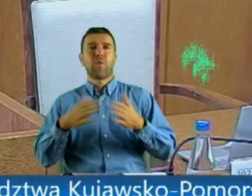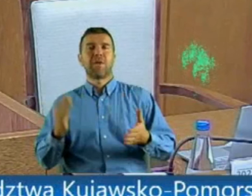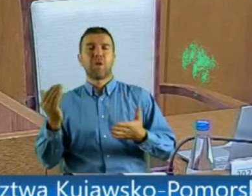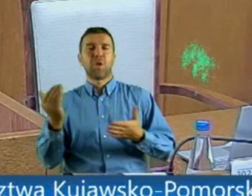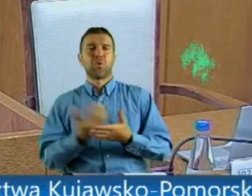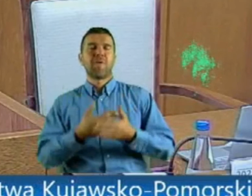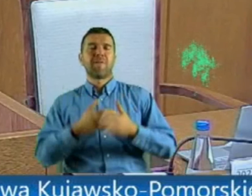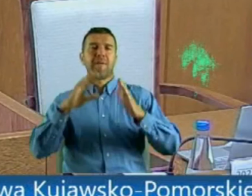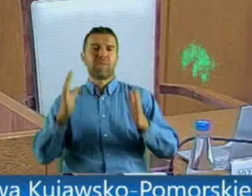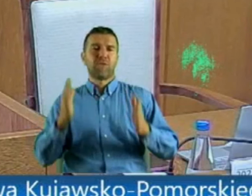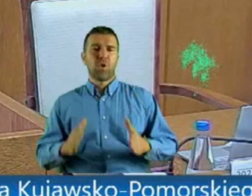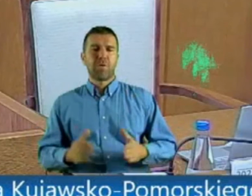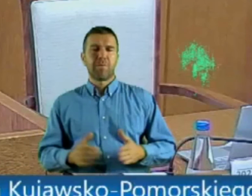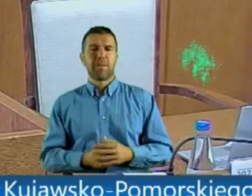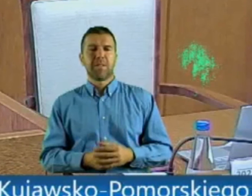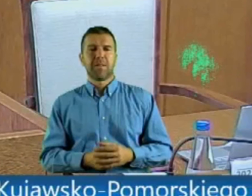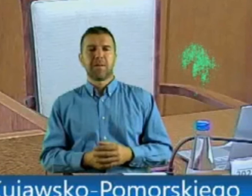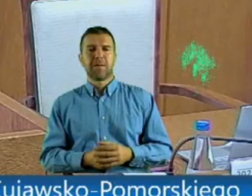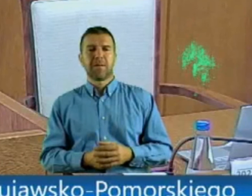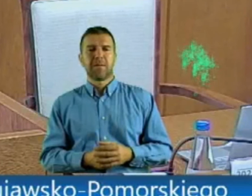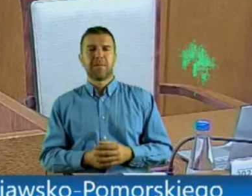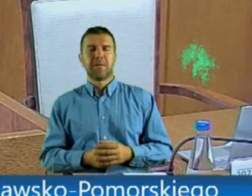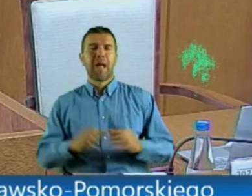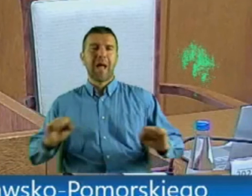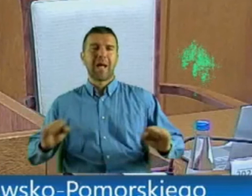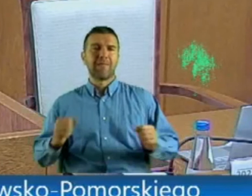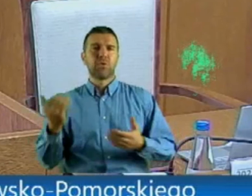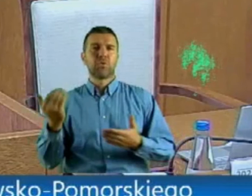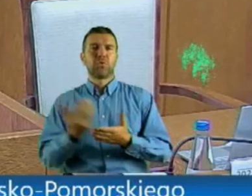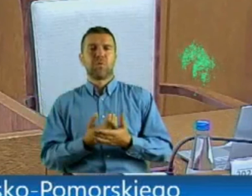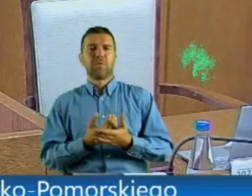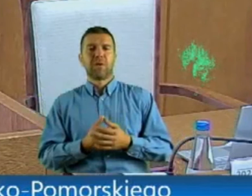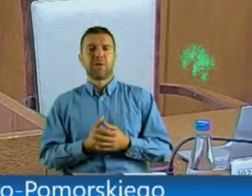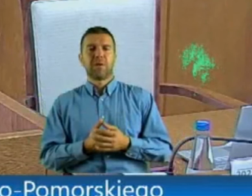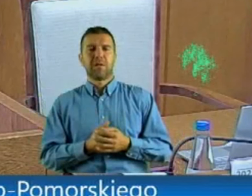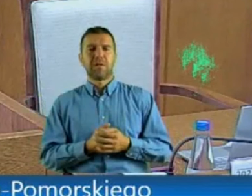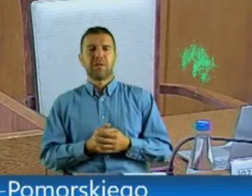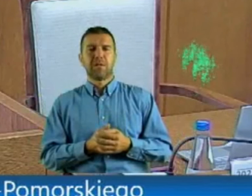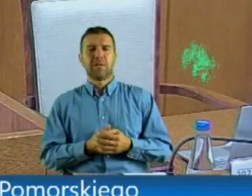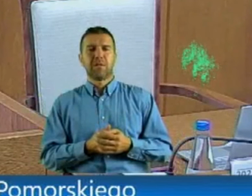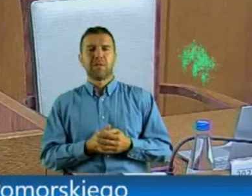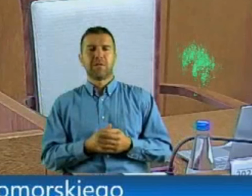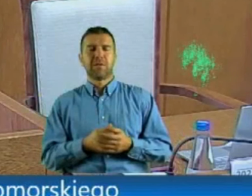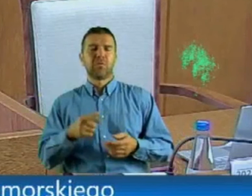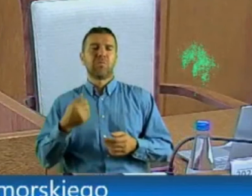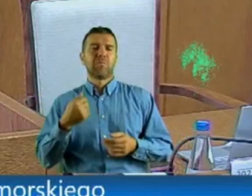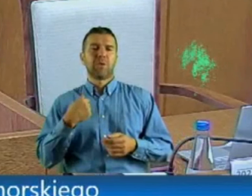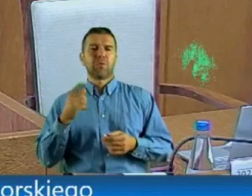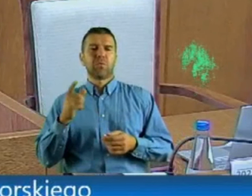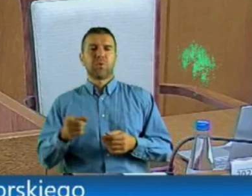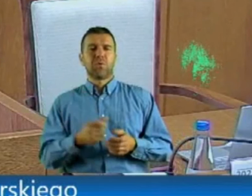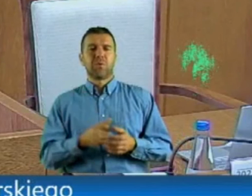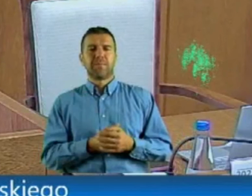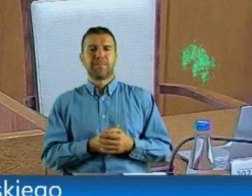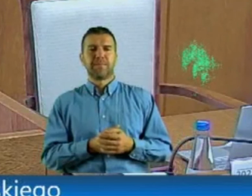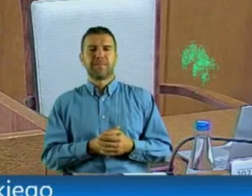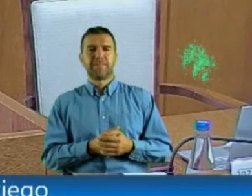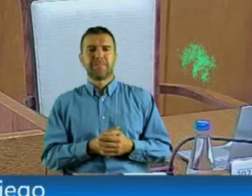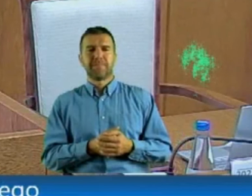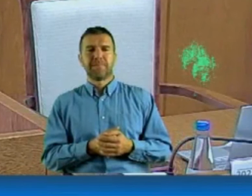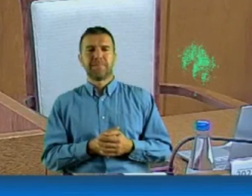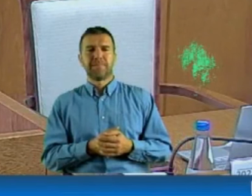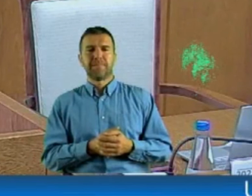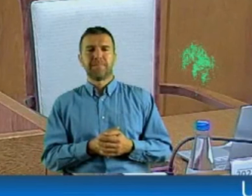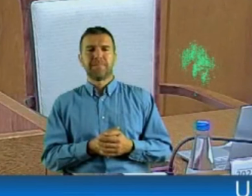formy, nowych aktywności. Jedną właśnie z tych aktywności byłby to właśnie